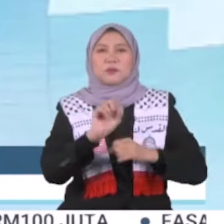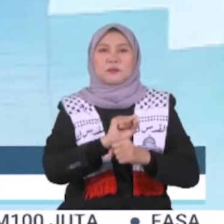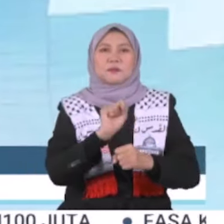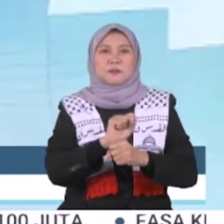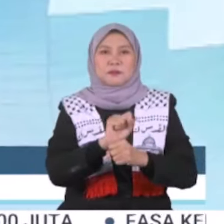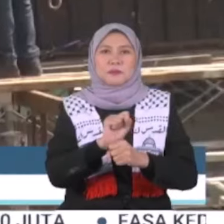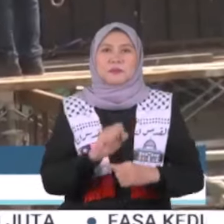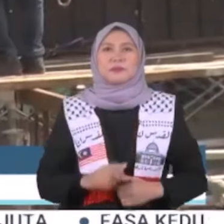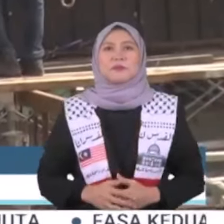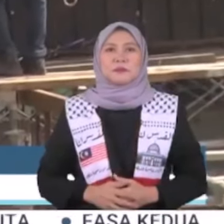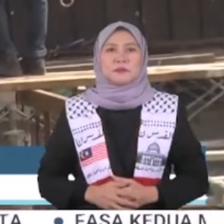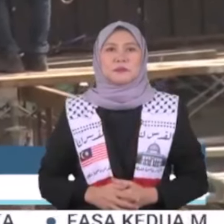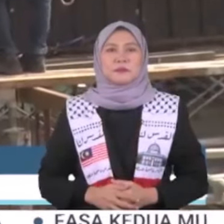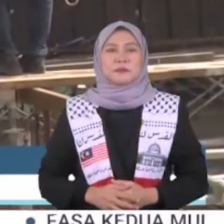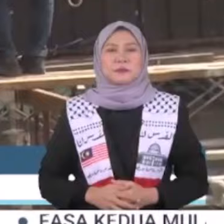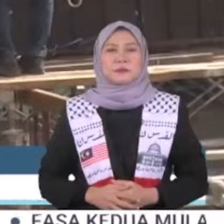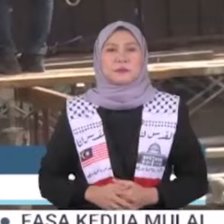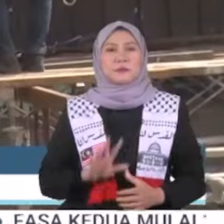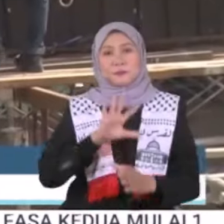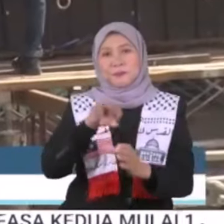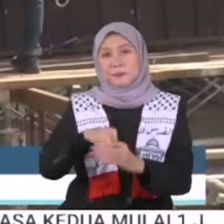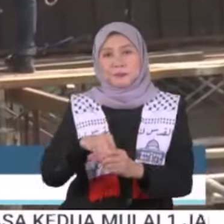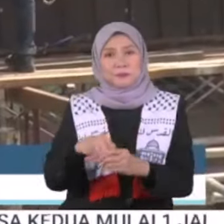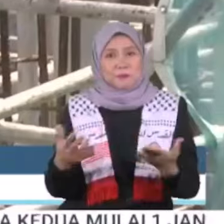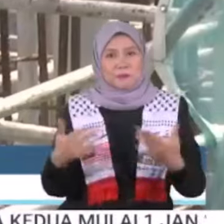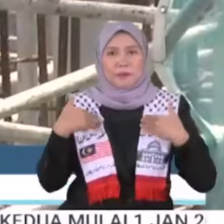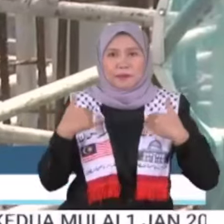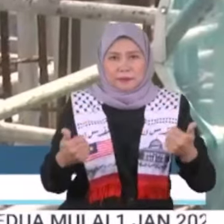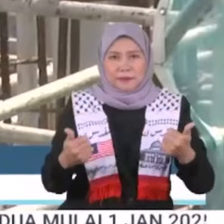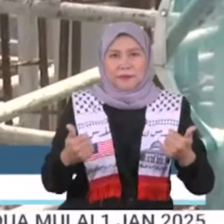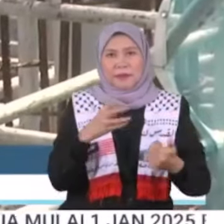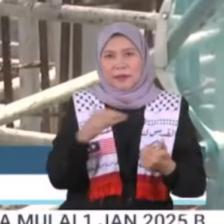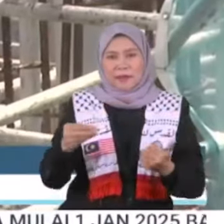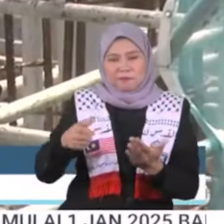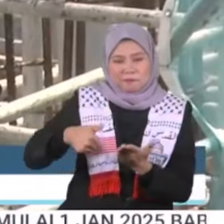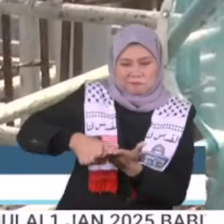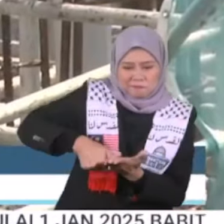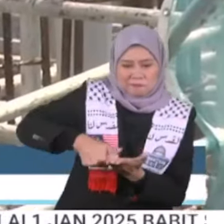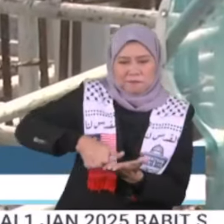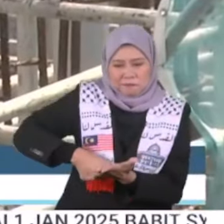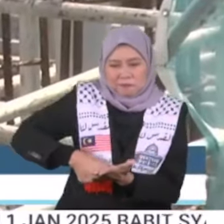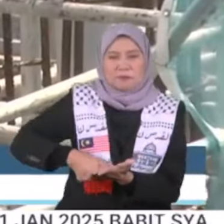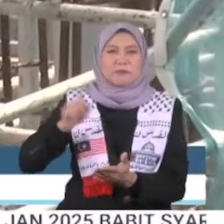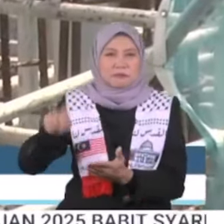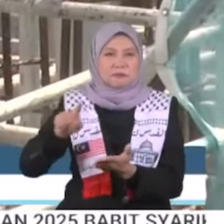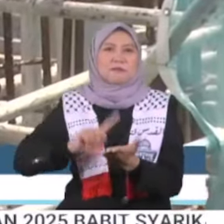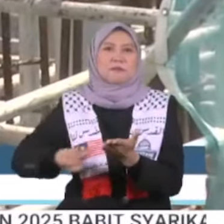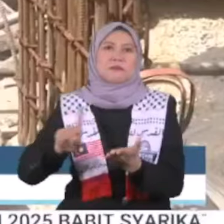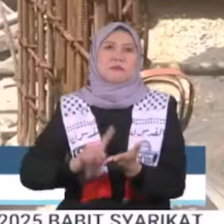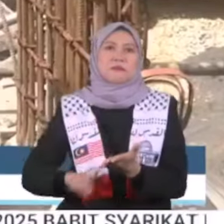bekerja. Ia termasuk dari aspek kesihatan dan biometrik mereka.